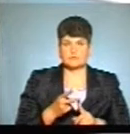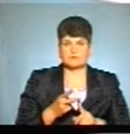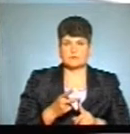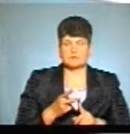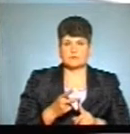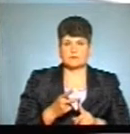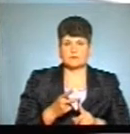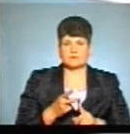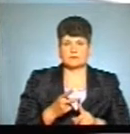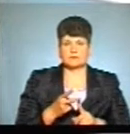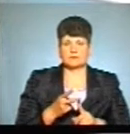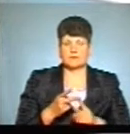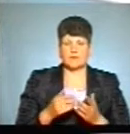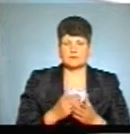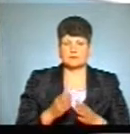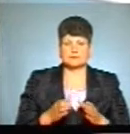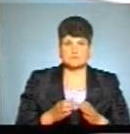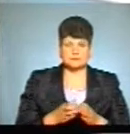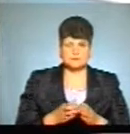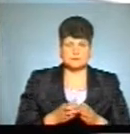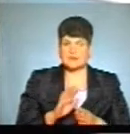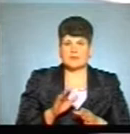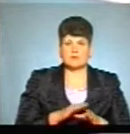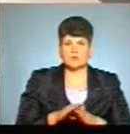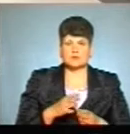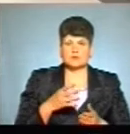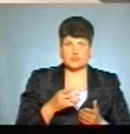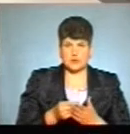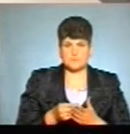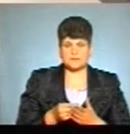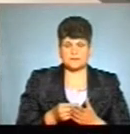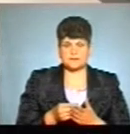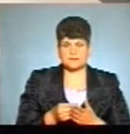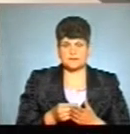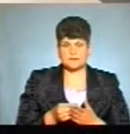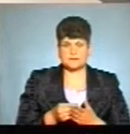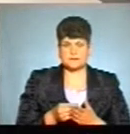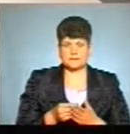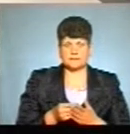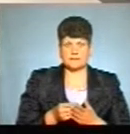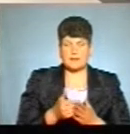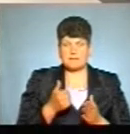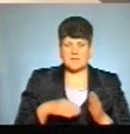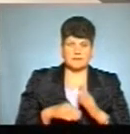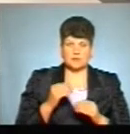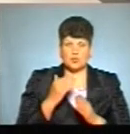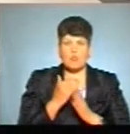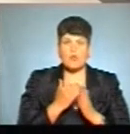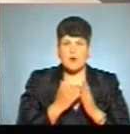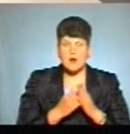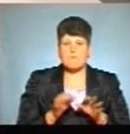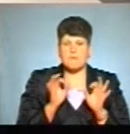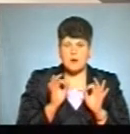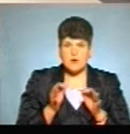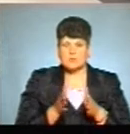ну тобто. Політична сила, не виконавши свої, ну, там, свою передвиборчу програму там, в правильному